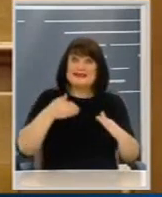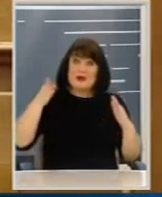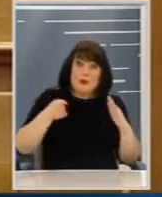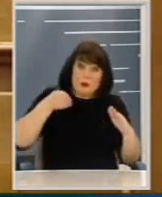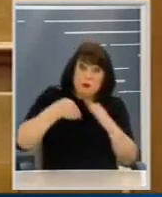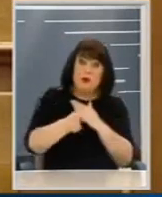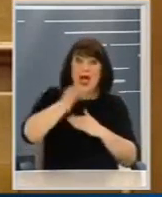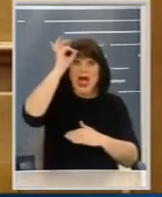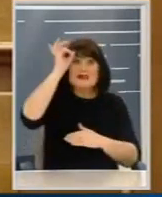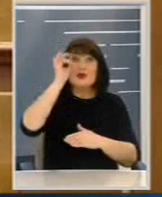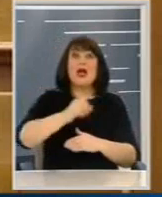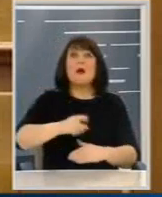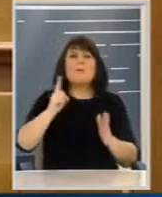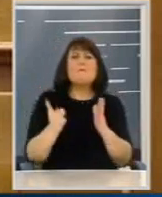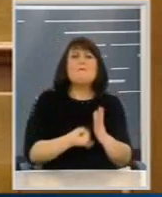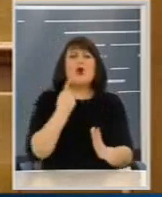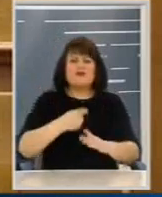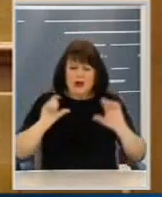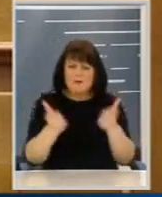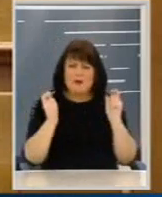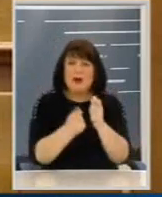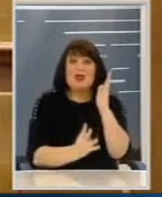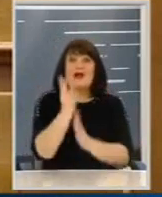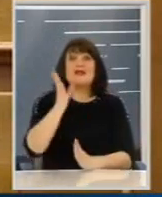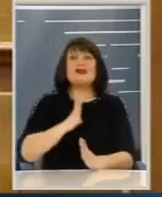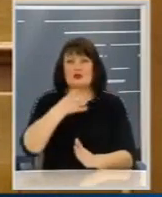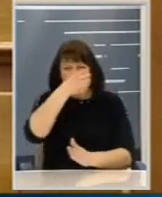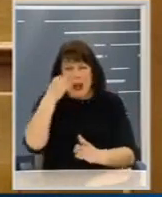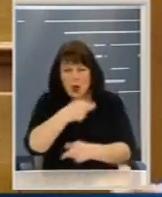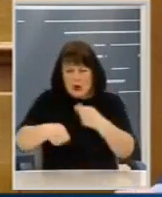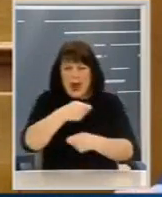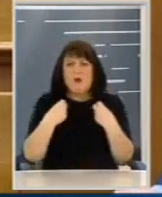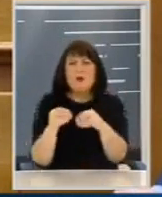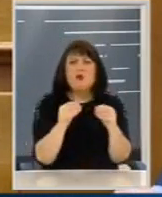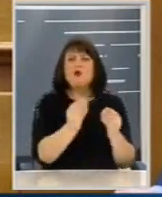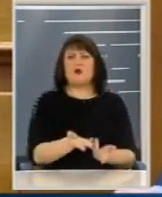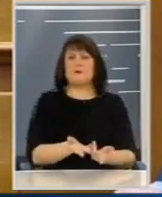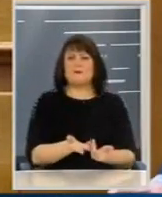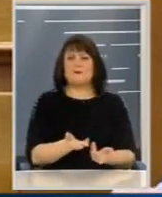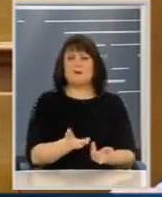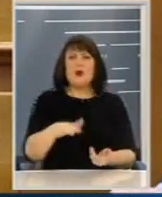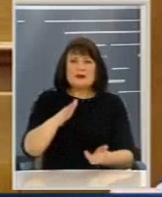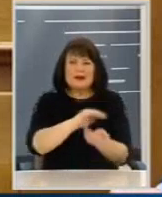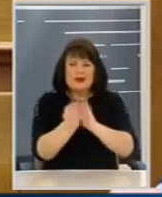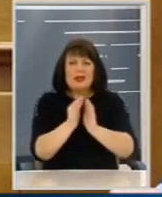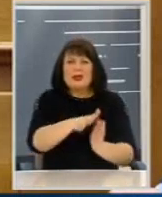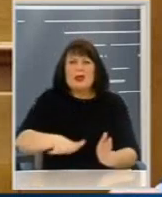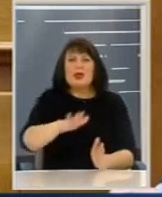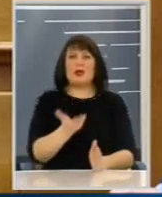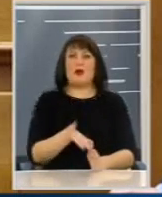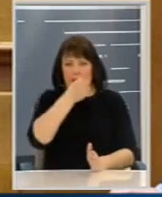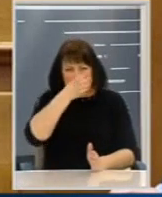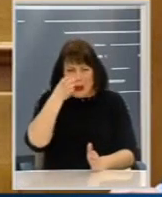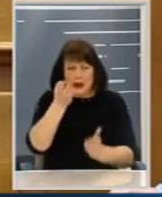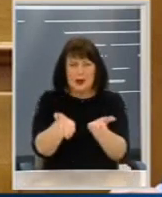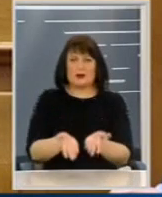όταν έκανε επιχείρηση, συνέλαβε 14 άτομα φερόμενα να εμπλέκονται σε κυκλώματα